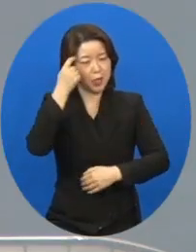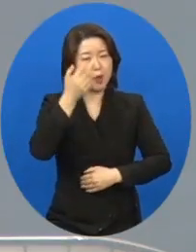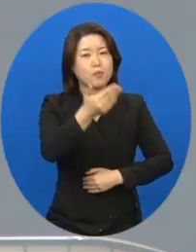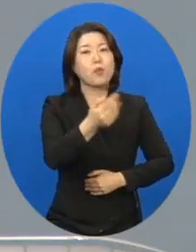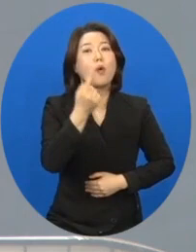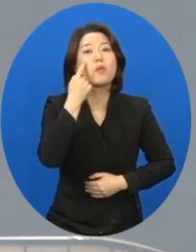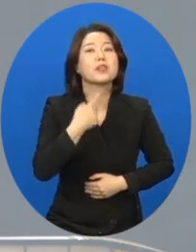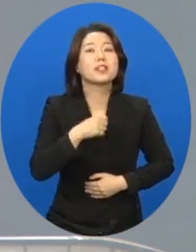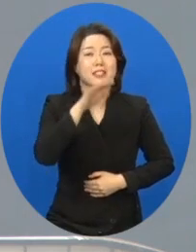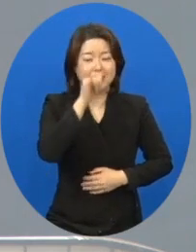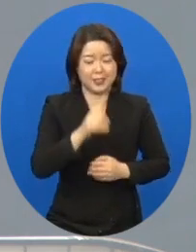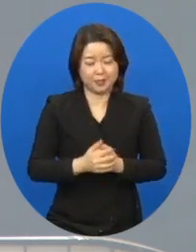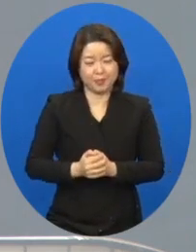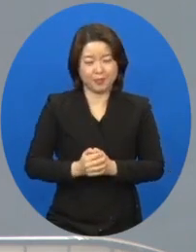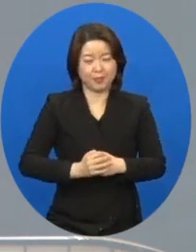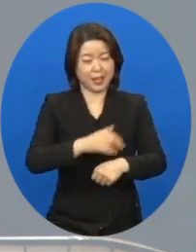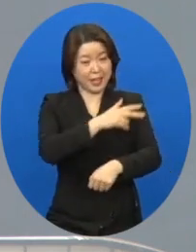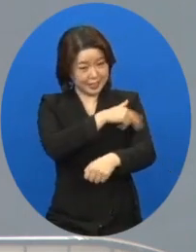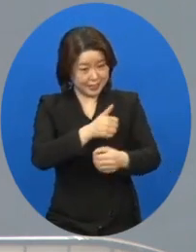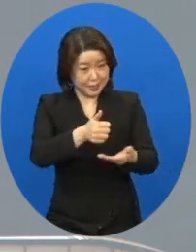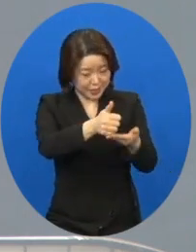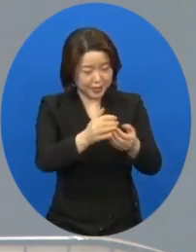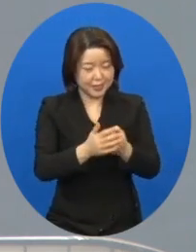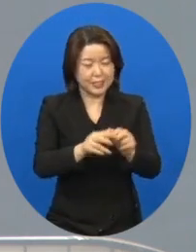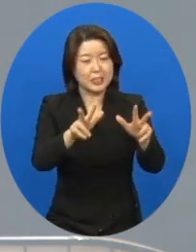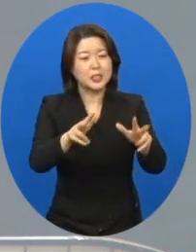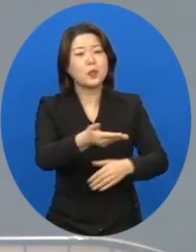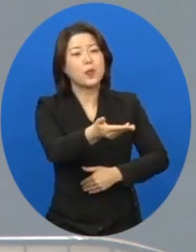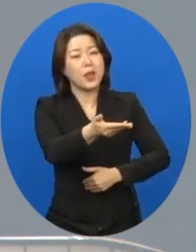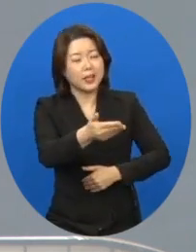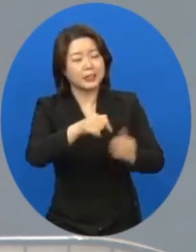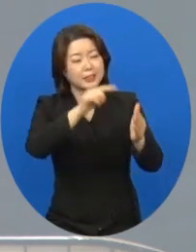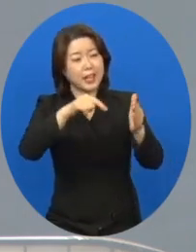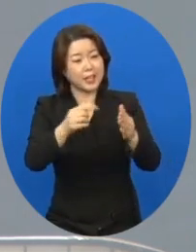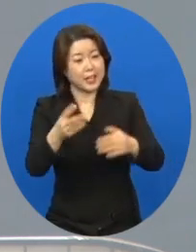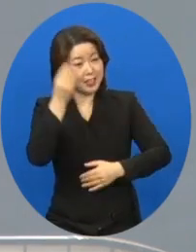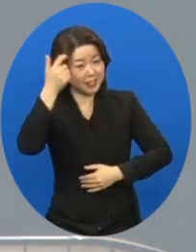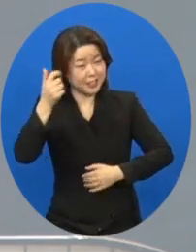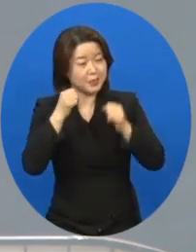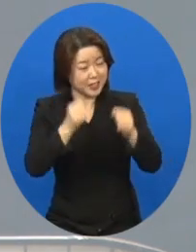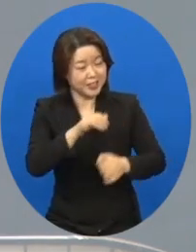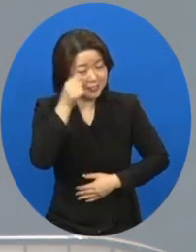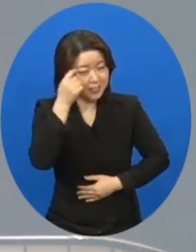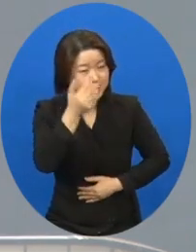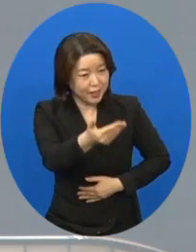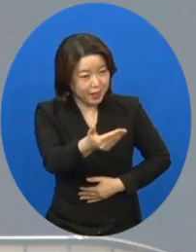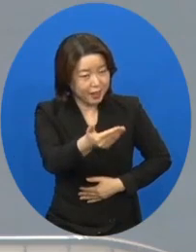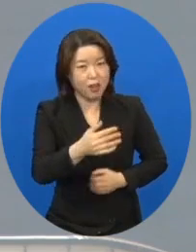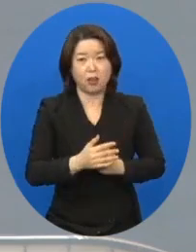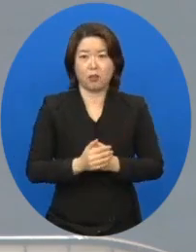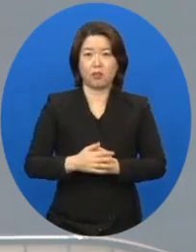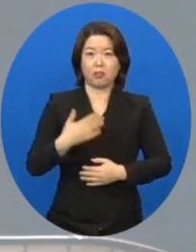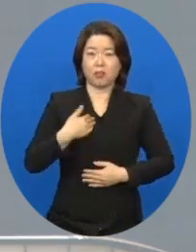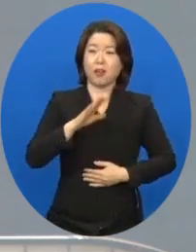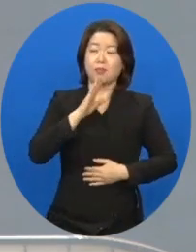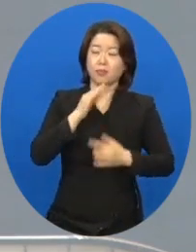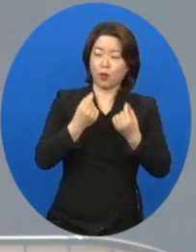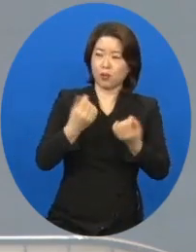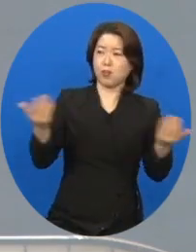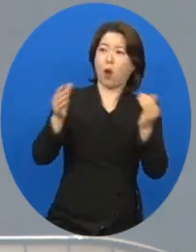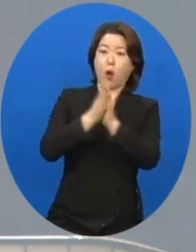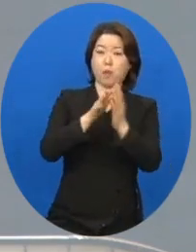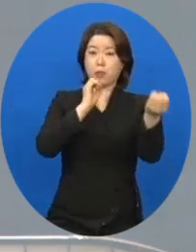드렸습니다. 집사님, 지금 집사님 안에 성령께서 계시지요? 저는 뭐 당연히 아멘 하실